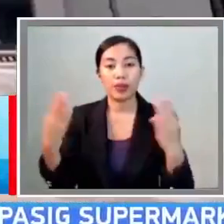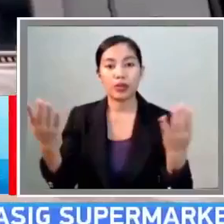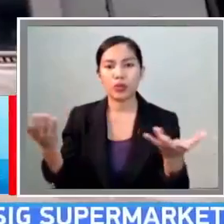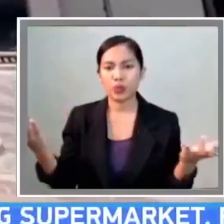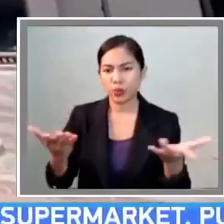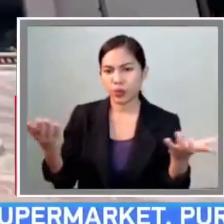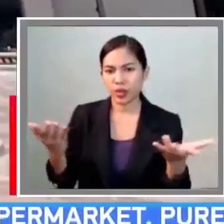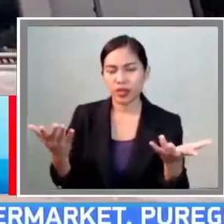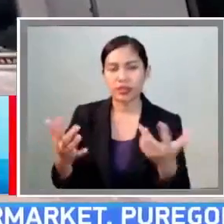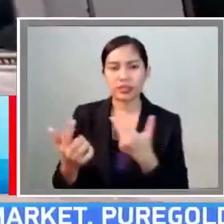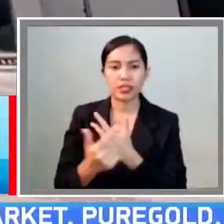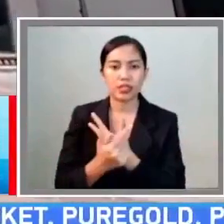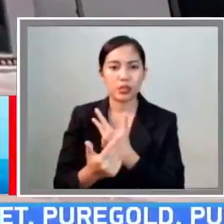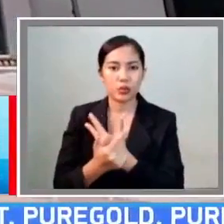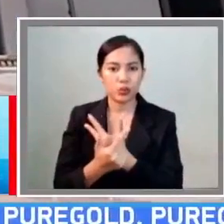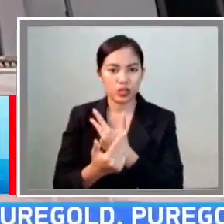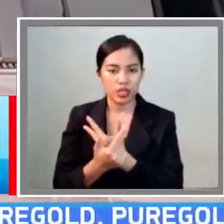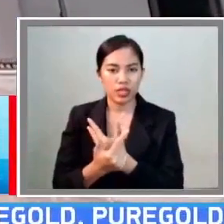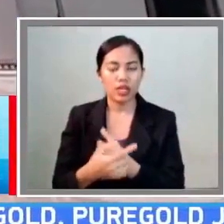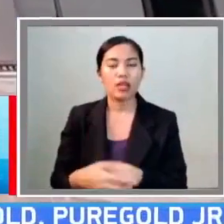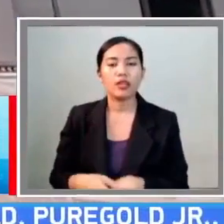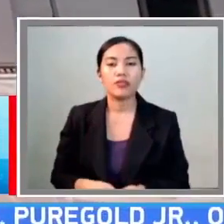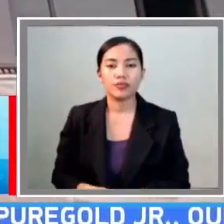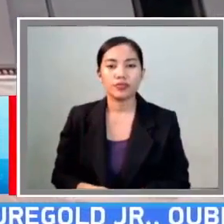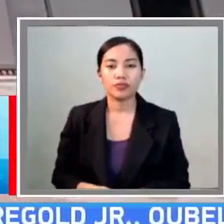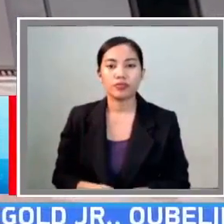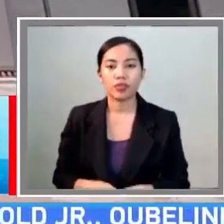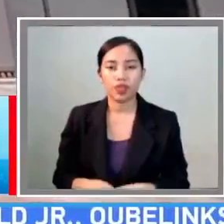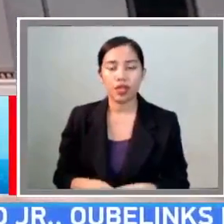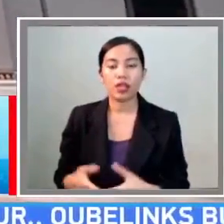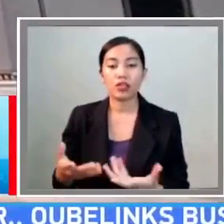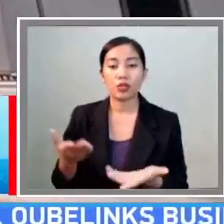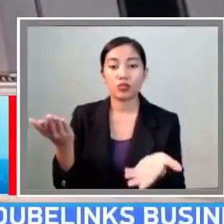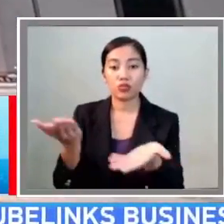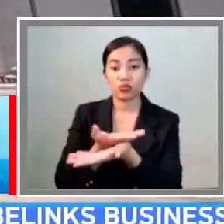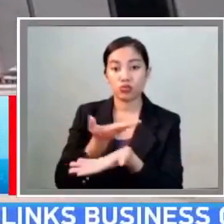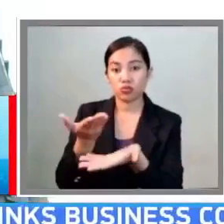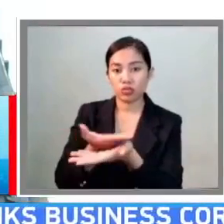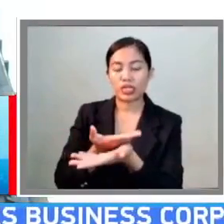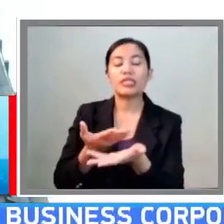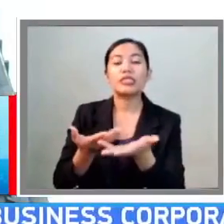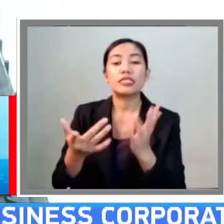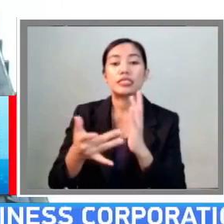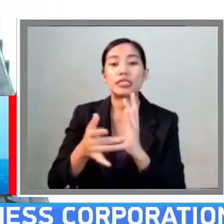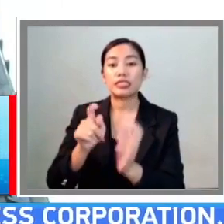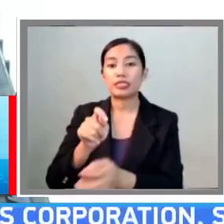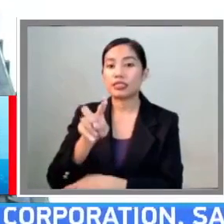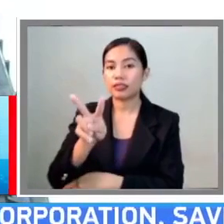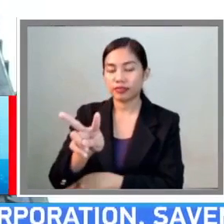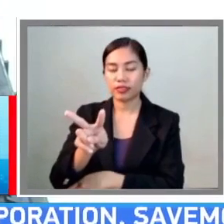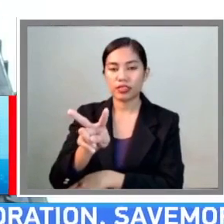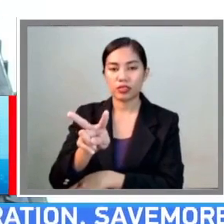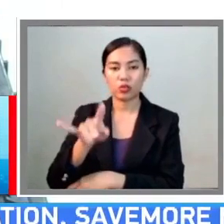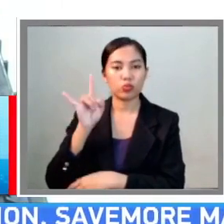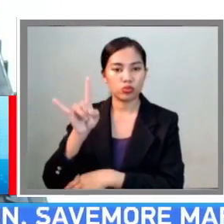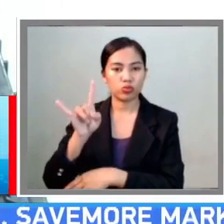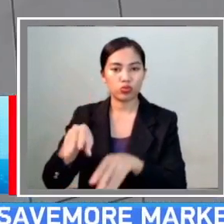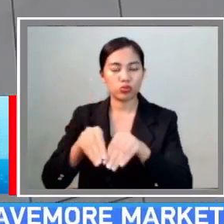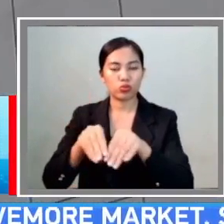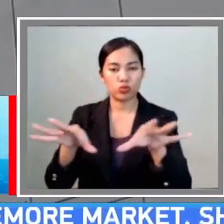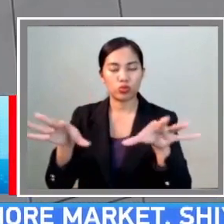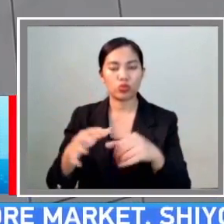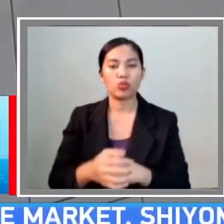sa 79 analog broadcast stations at 22 digital TV broadcast stations o kabuuang 101 stations ng